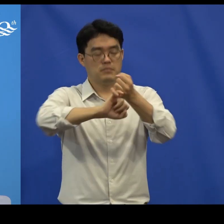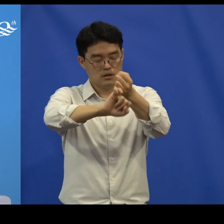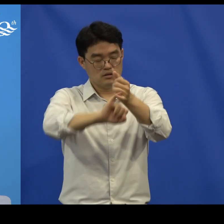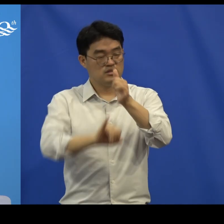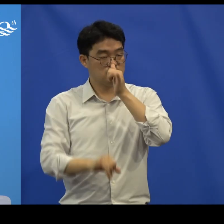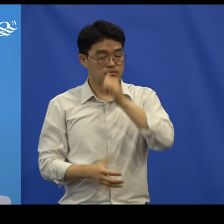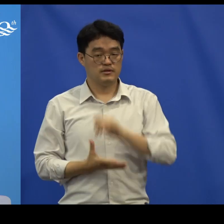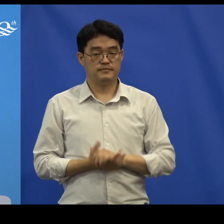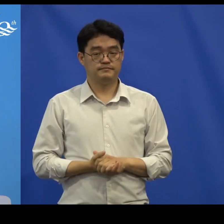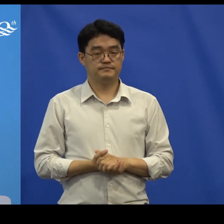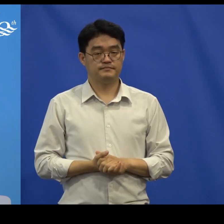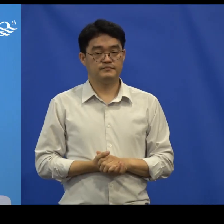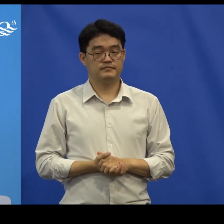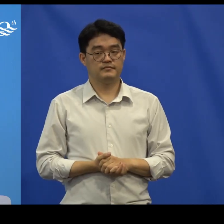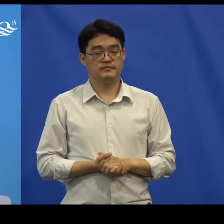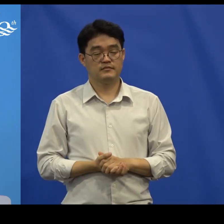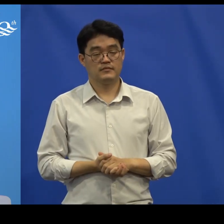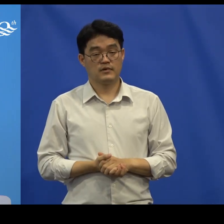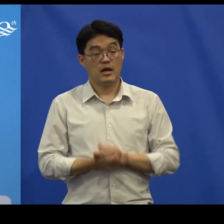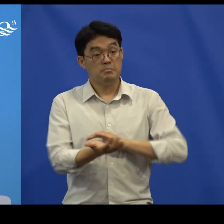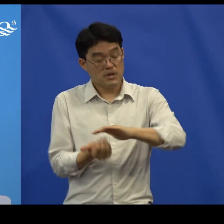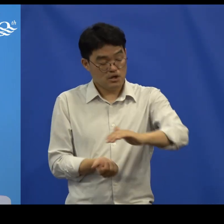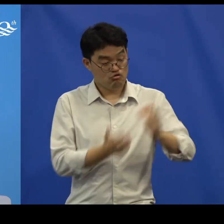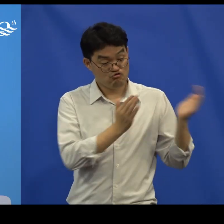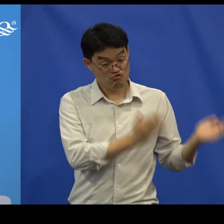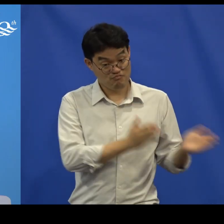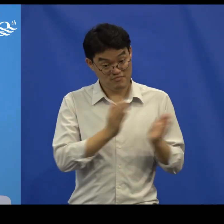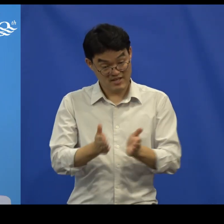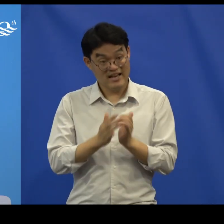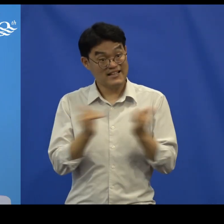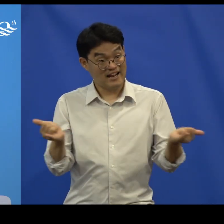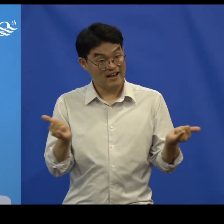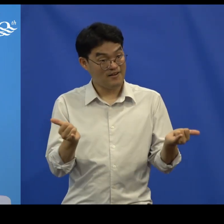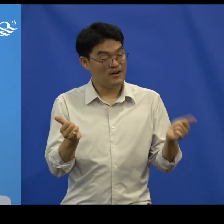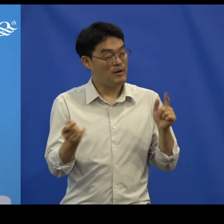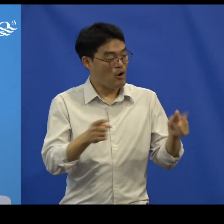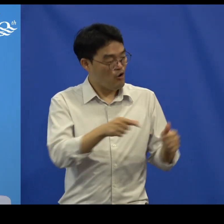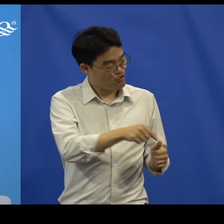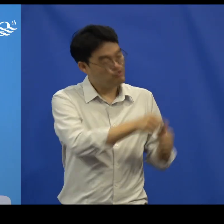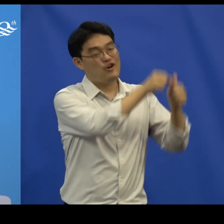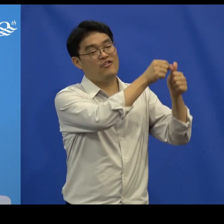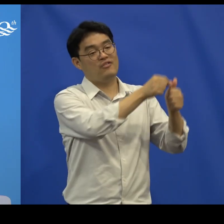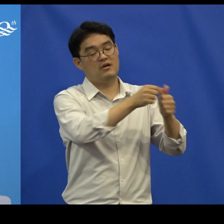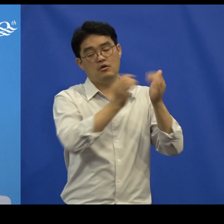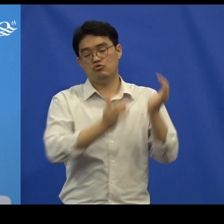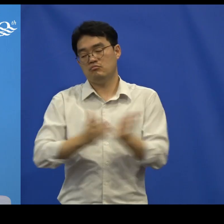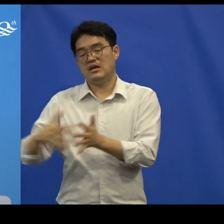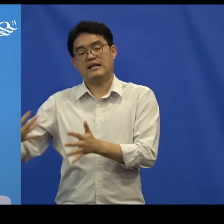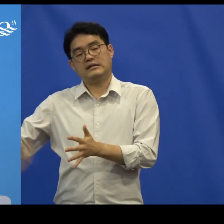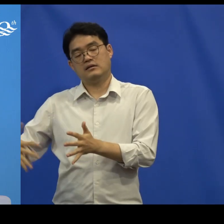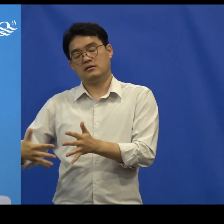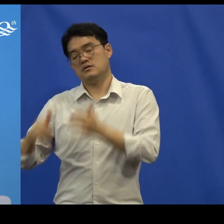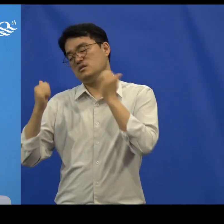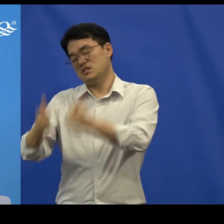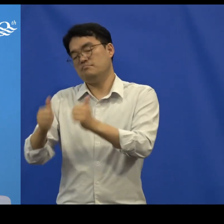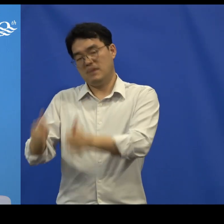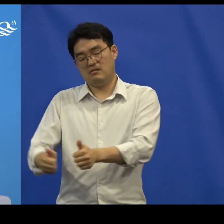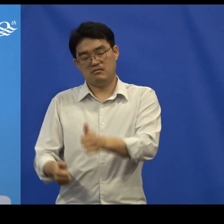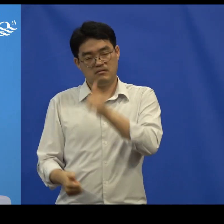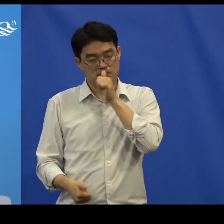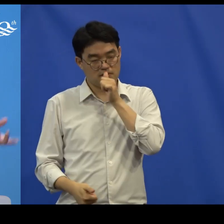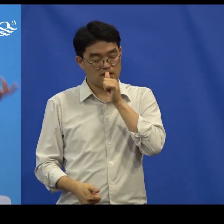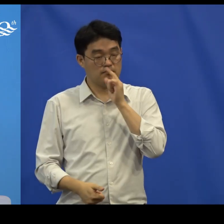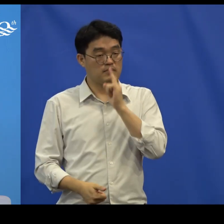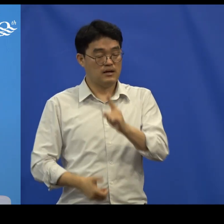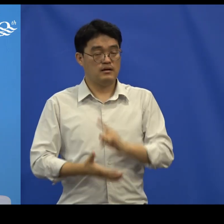거예요. 그러니까 준비한 사람과 준비하지 사람의 큰 차이예요. 심판이 있다는 거. 여러분,